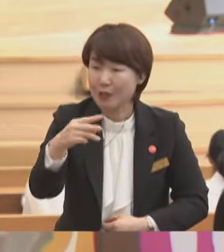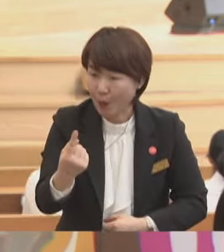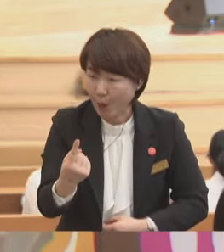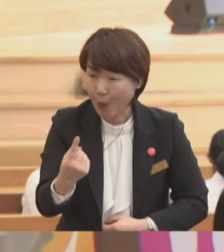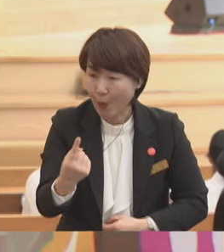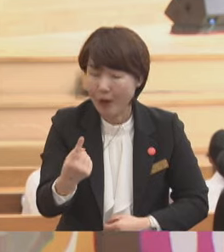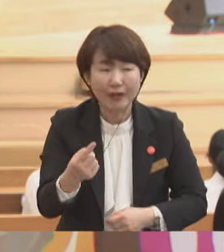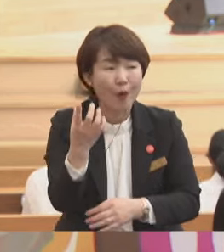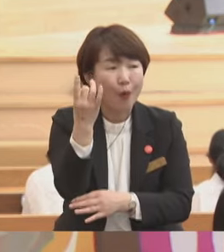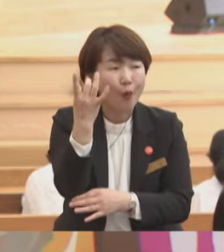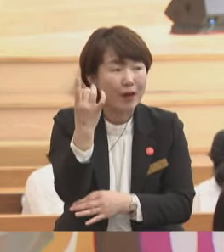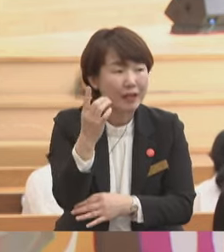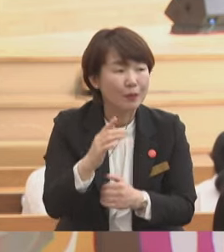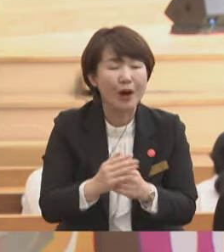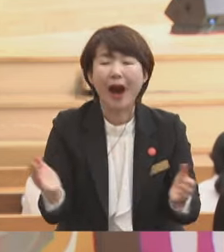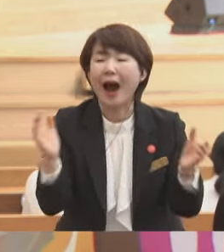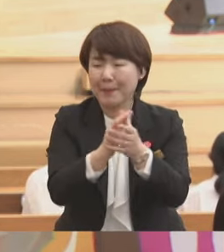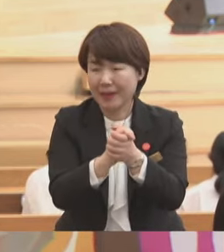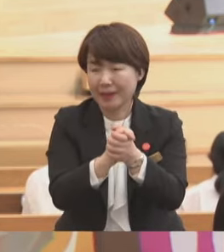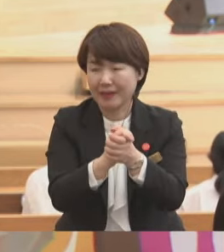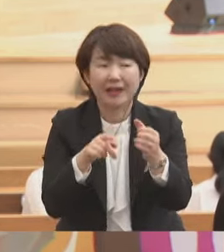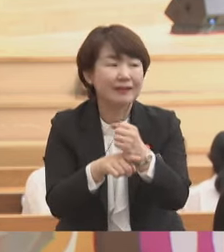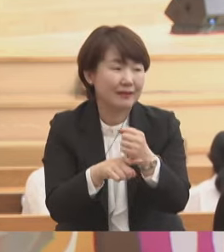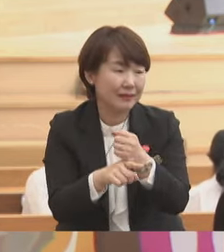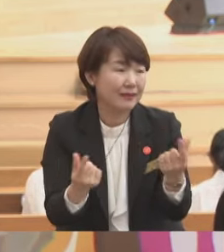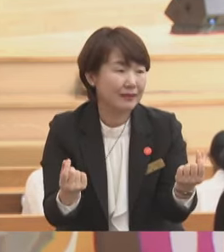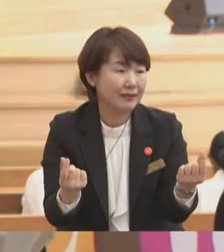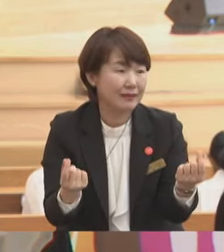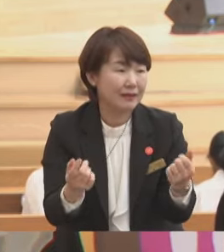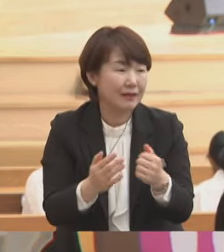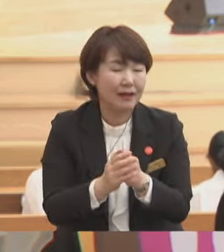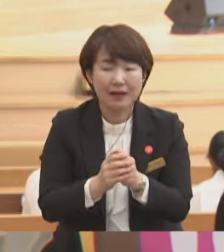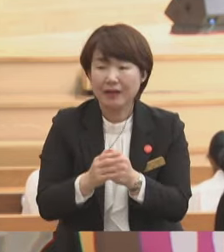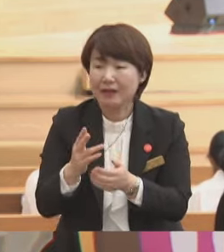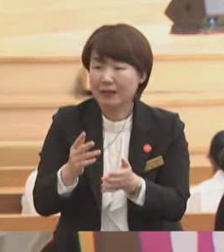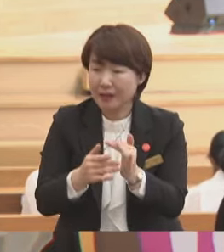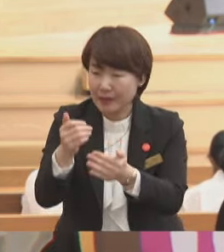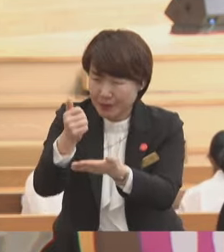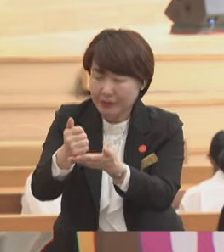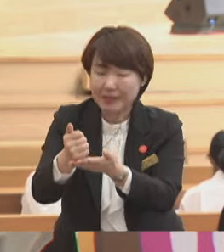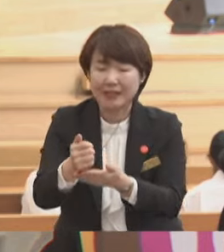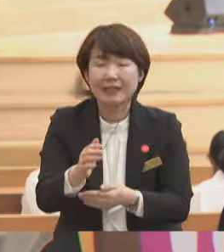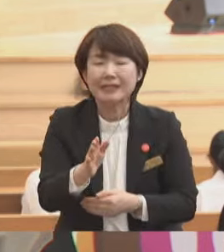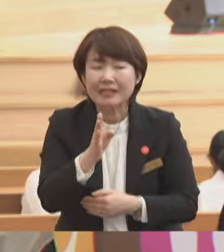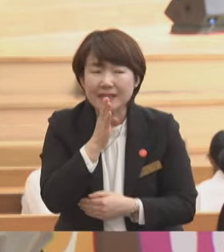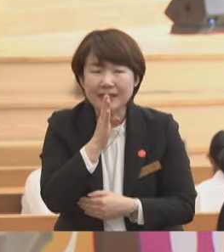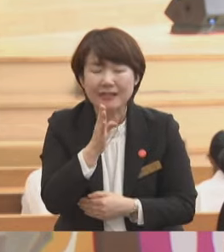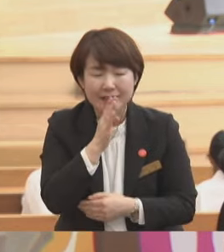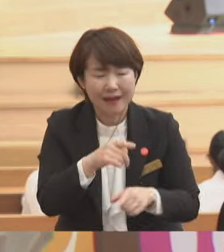뭐예요 아멘 아멘 주님이 말로